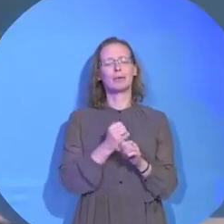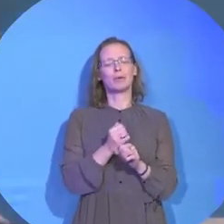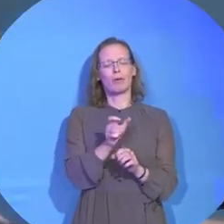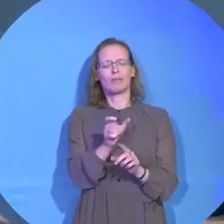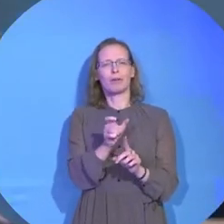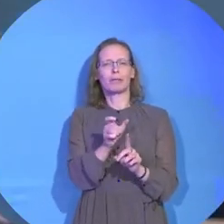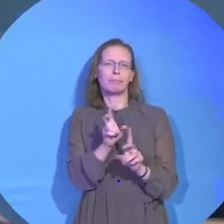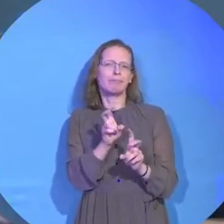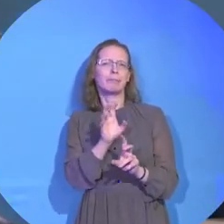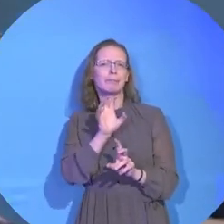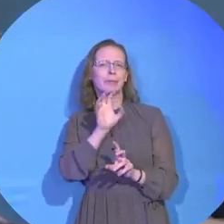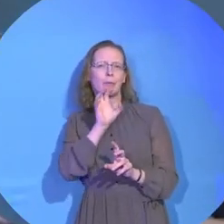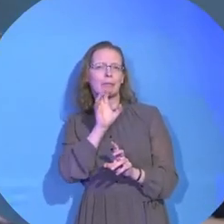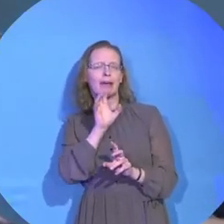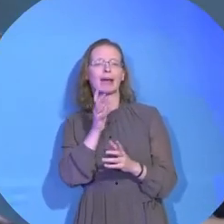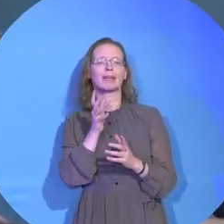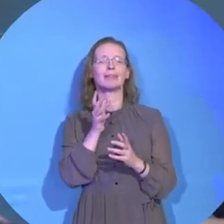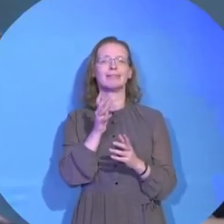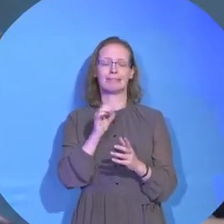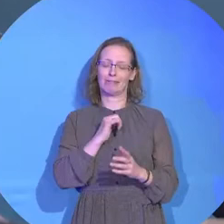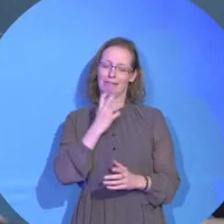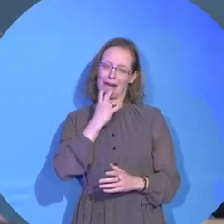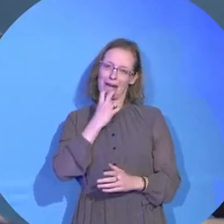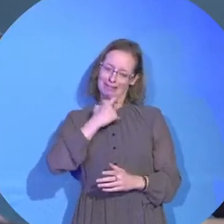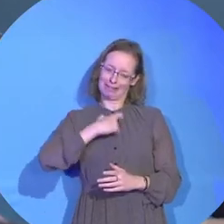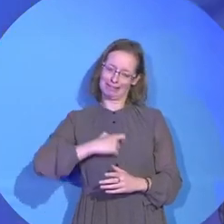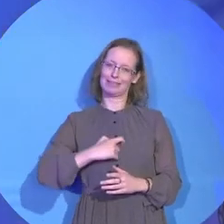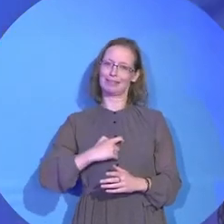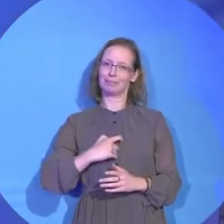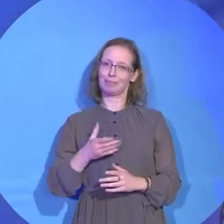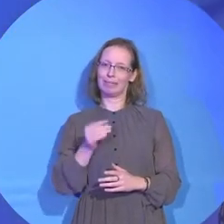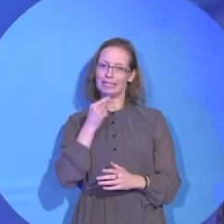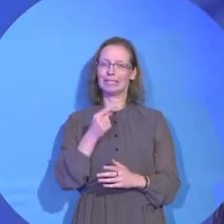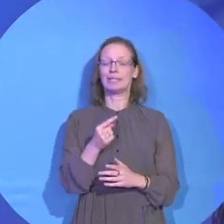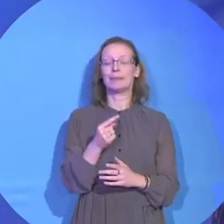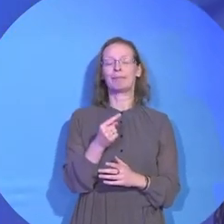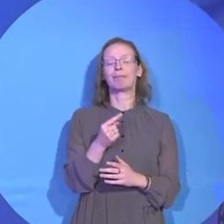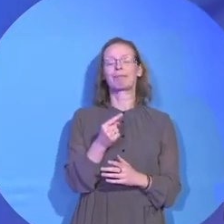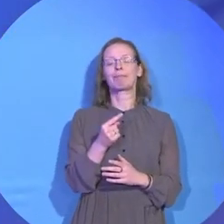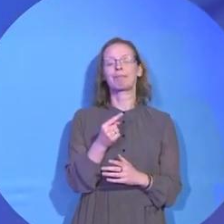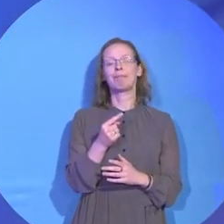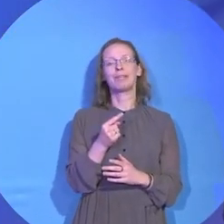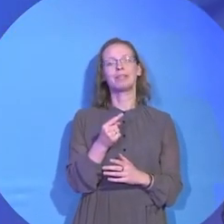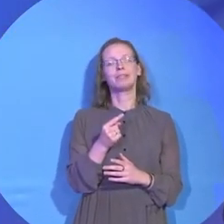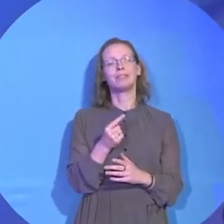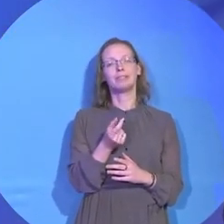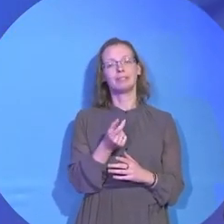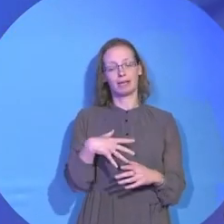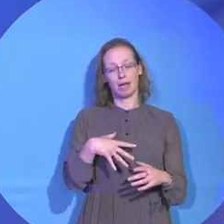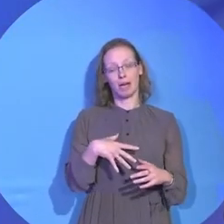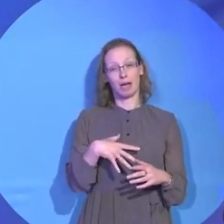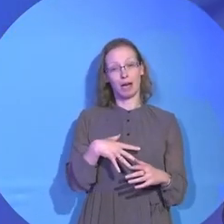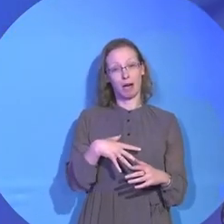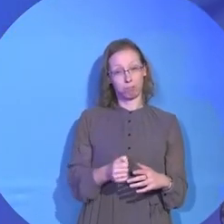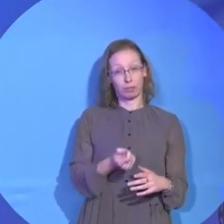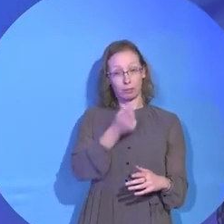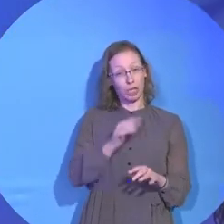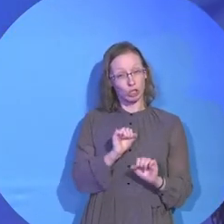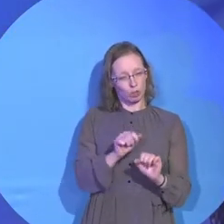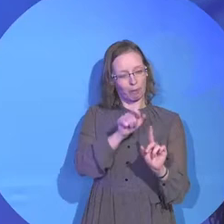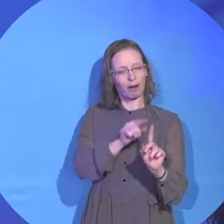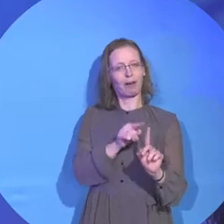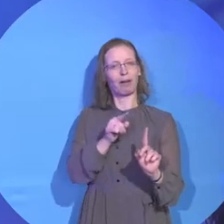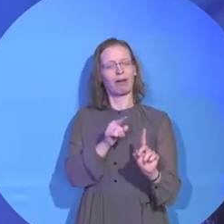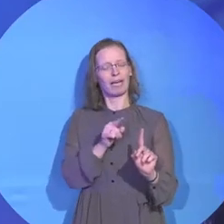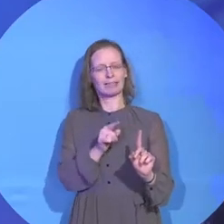want dat moet ik als arts toch doen. Er is wel wat controverse om. Ik zal ze kort benoemen. Twee het gaat over die abortuspilstopper, hè? Het gaat